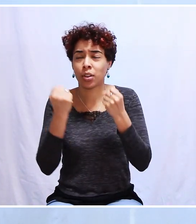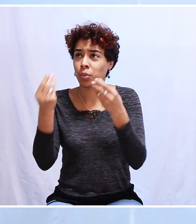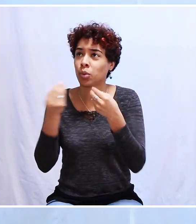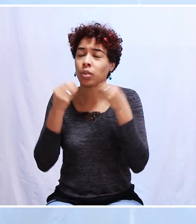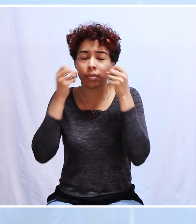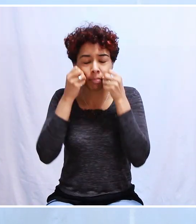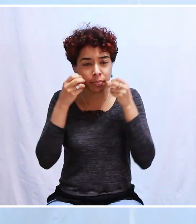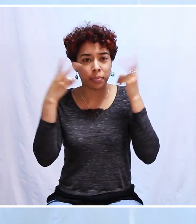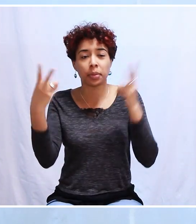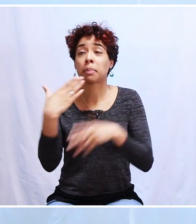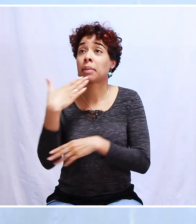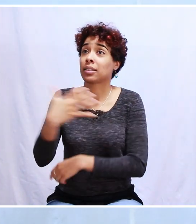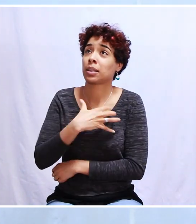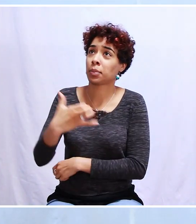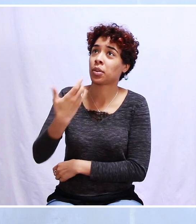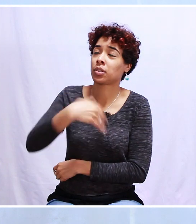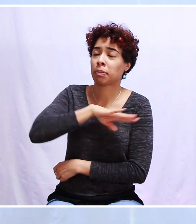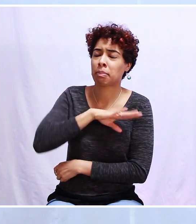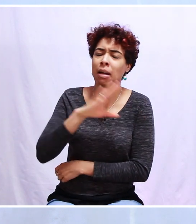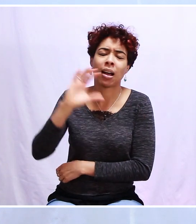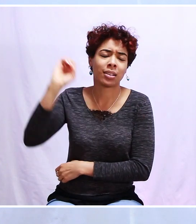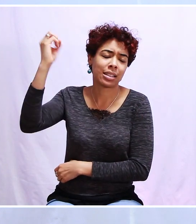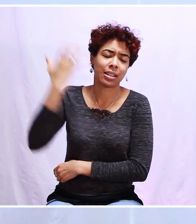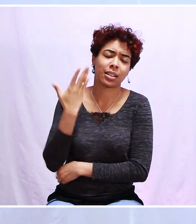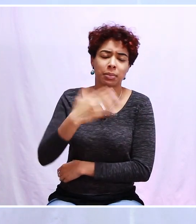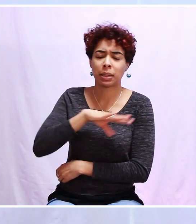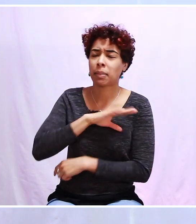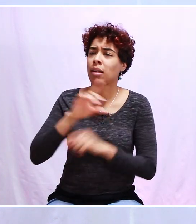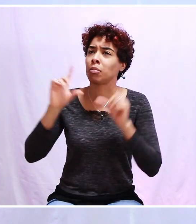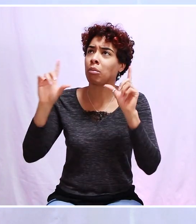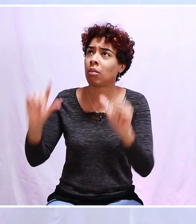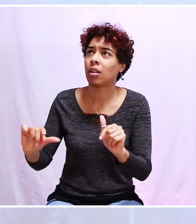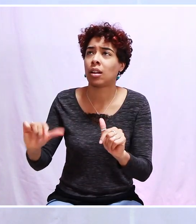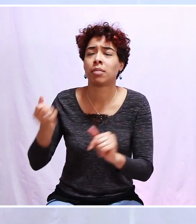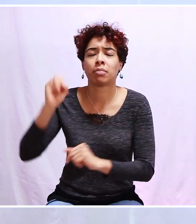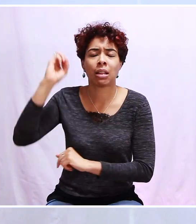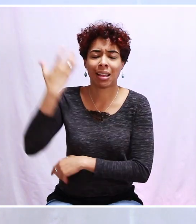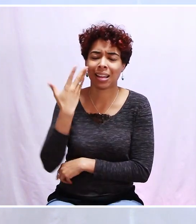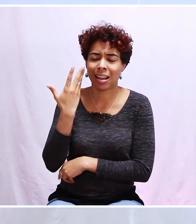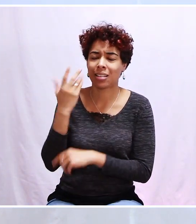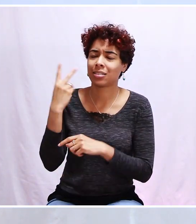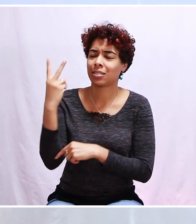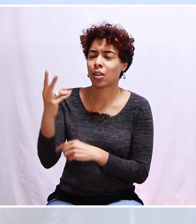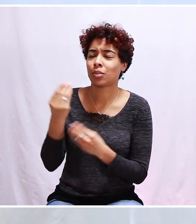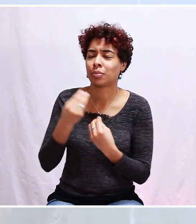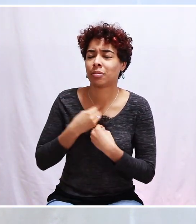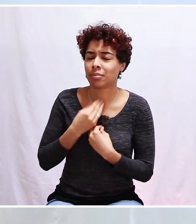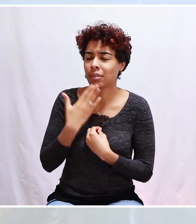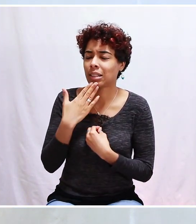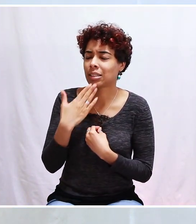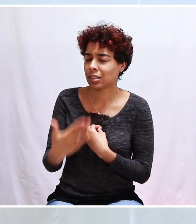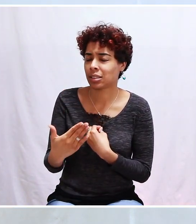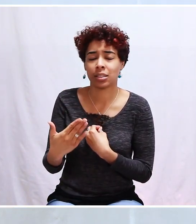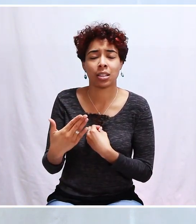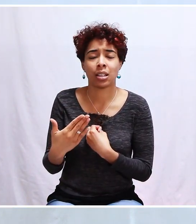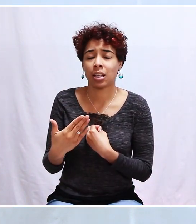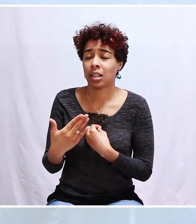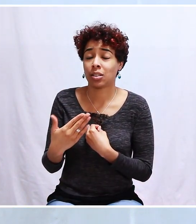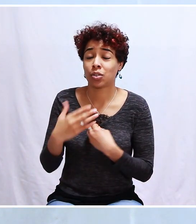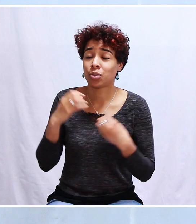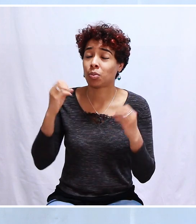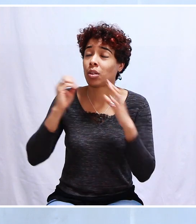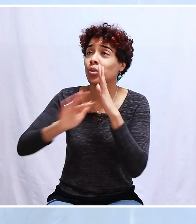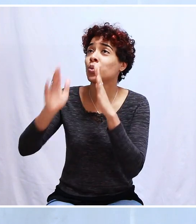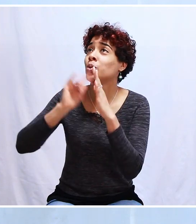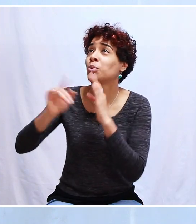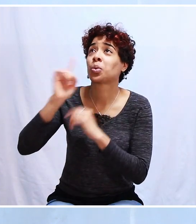la prospérité par le Saint-Esprit, par ta présence et par ta grâce. Seigneur, je te loue parce que nous ne manquons de rien et nous ne